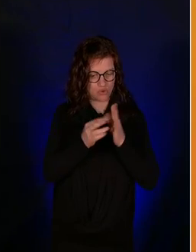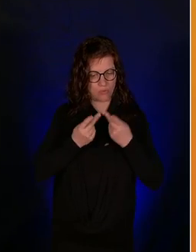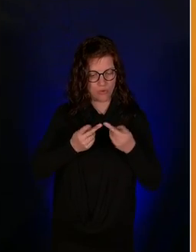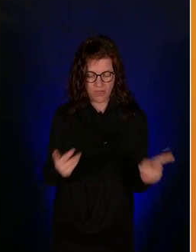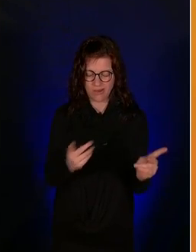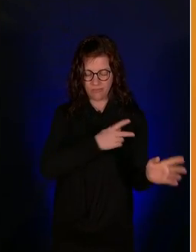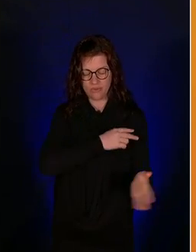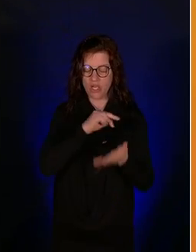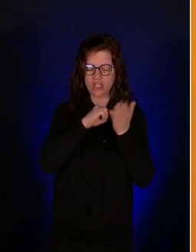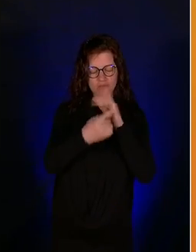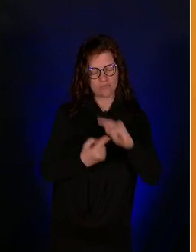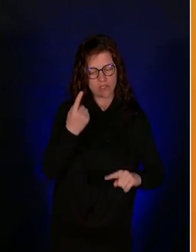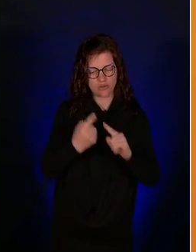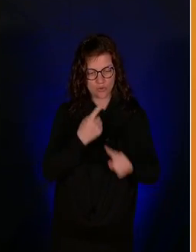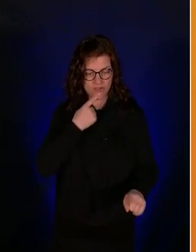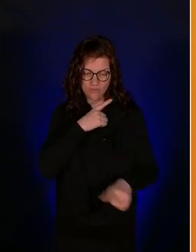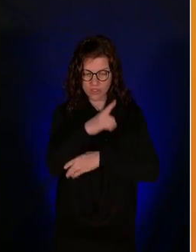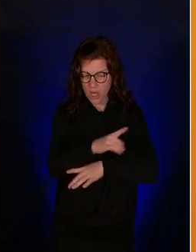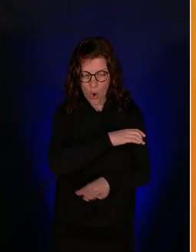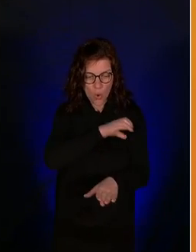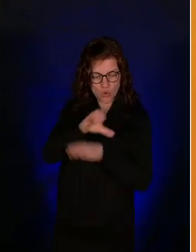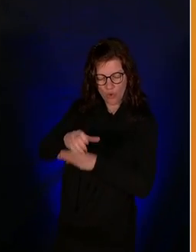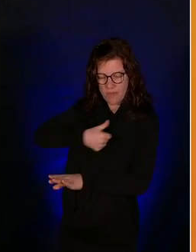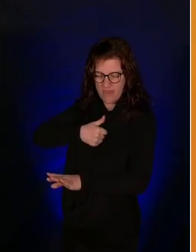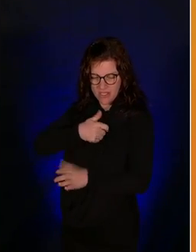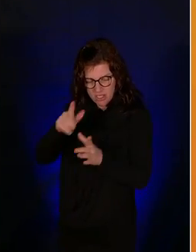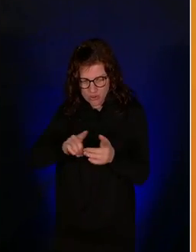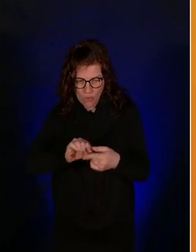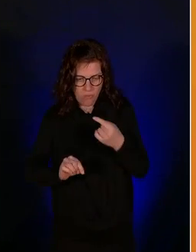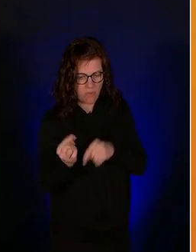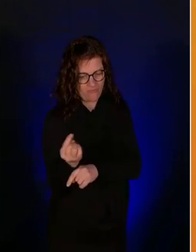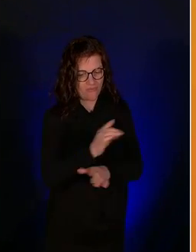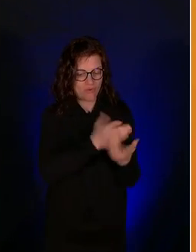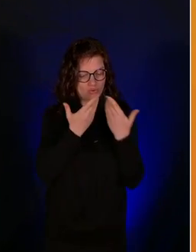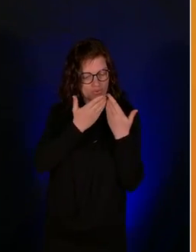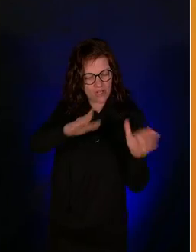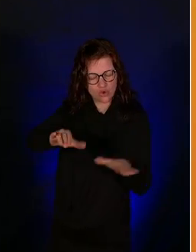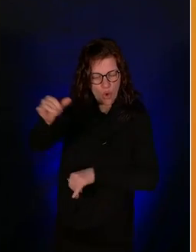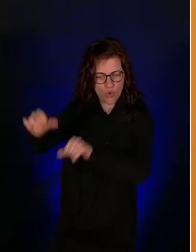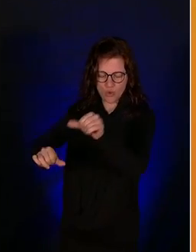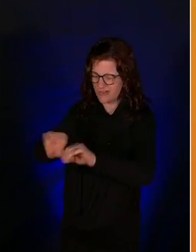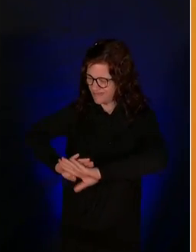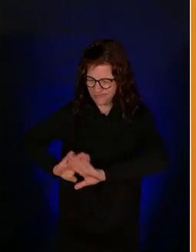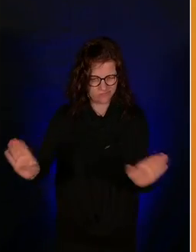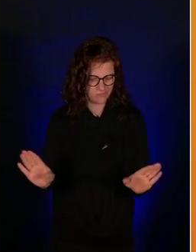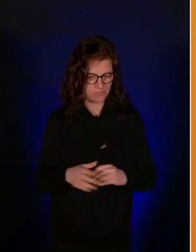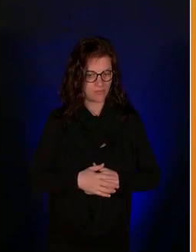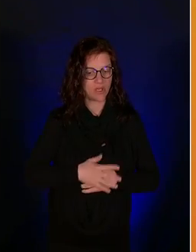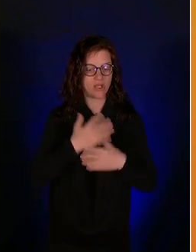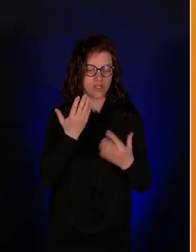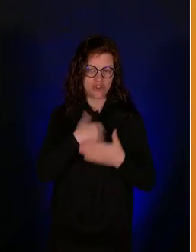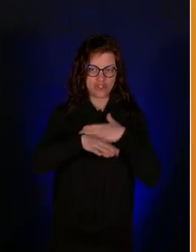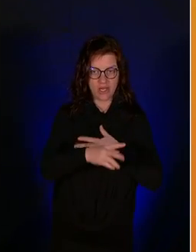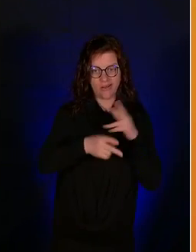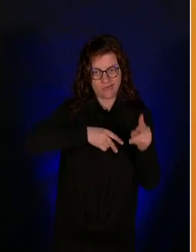régimes spéciaux, c'est œuvrer contre les privatisations, l'ouverture à la concurrence, dans les transports ferroviaires. D'ailleurs, Alain